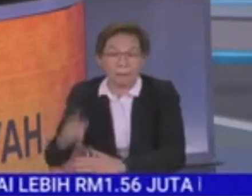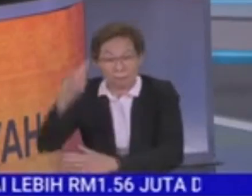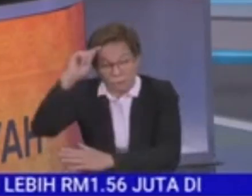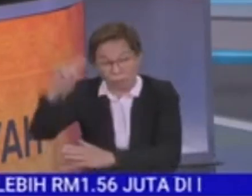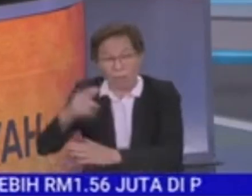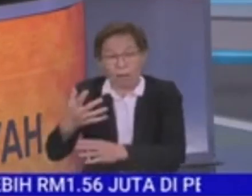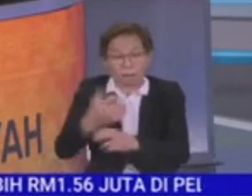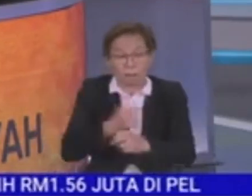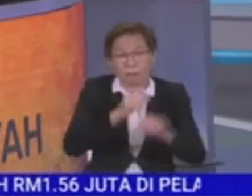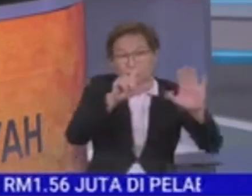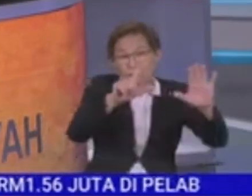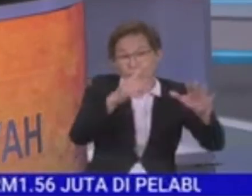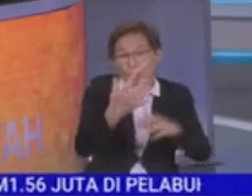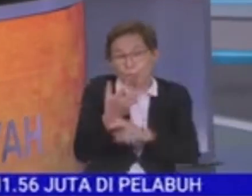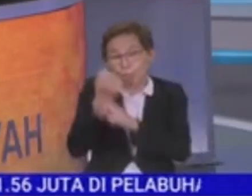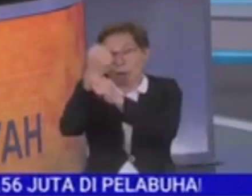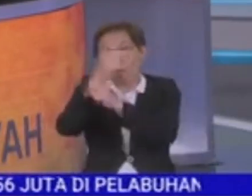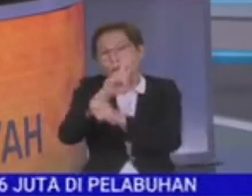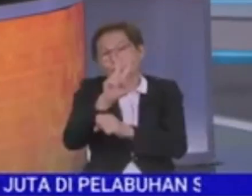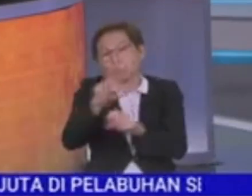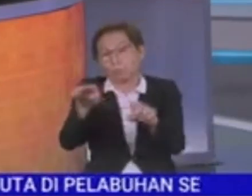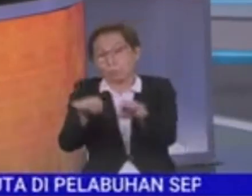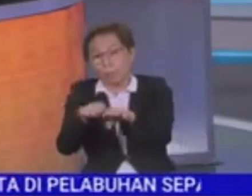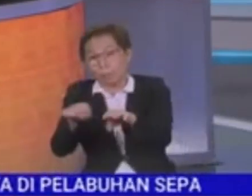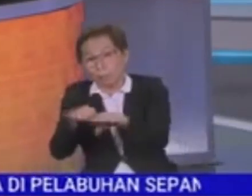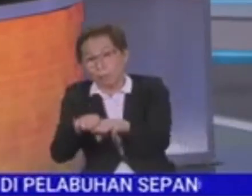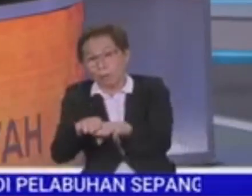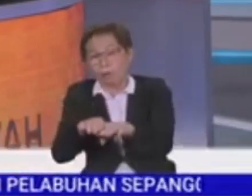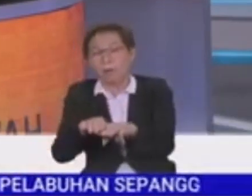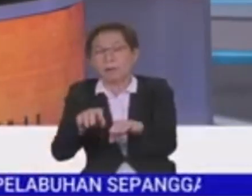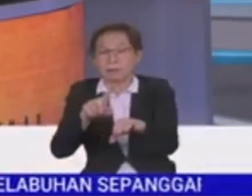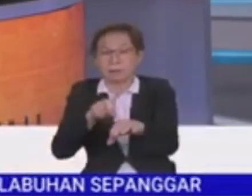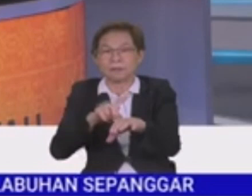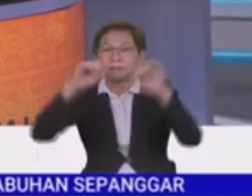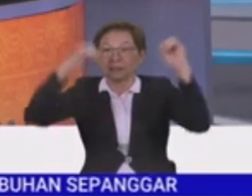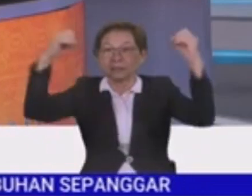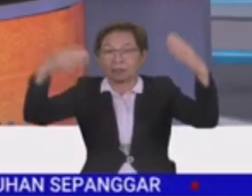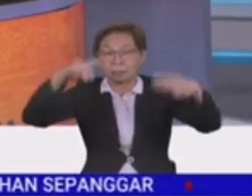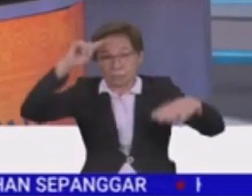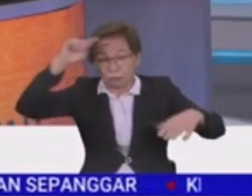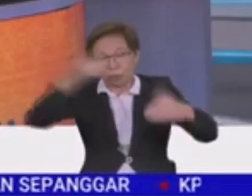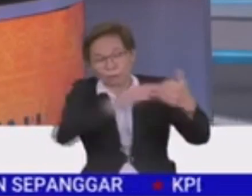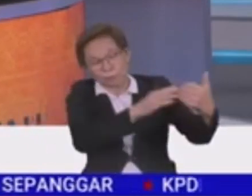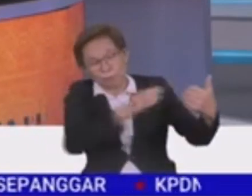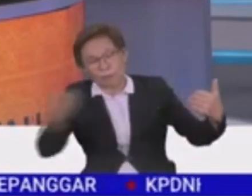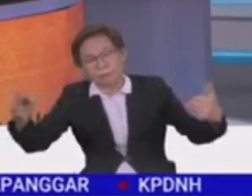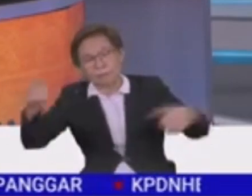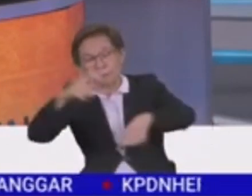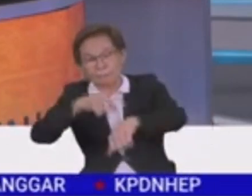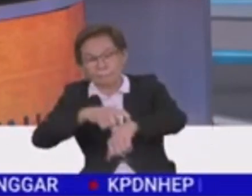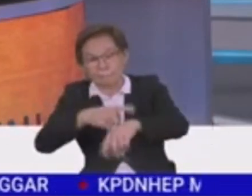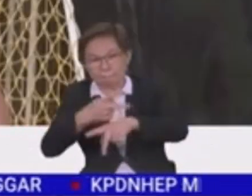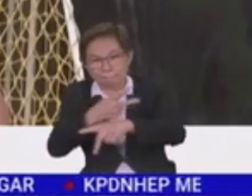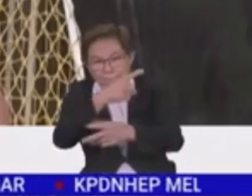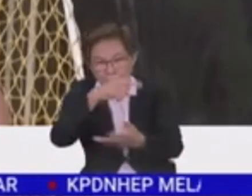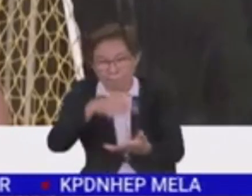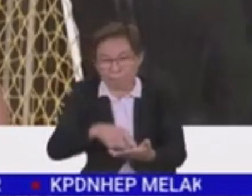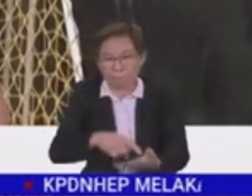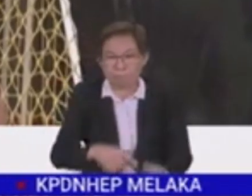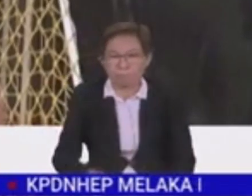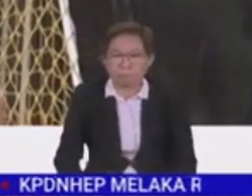melakar 7 kemenangan dan 2 seri di Stadium Sultan Mizan Zainal Abidin sepanjang musim ini.